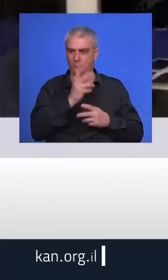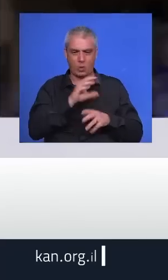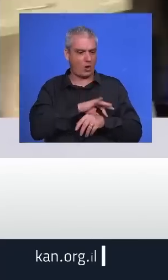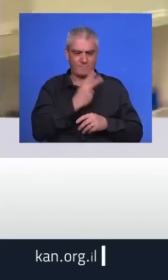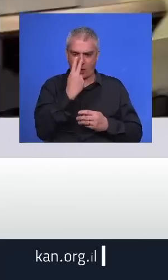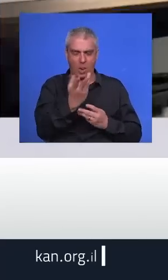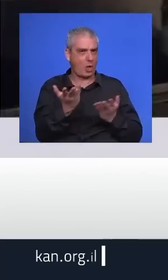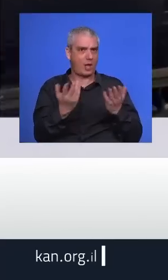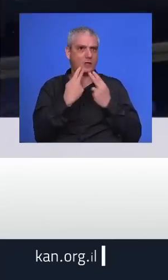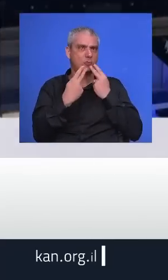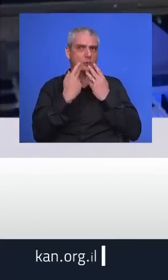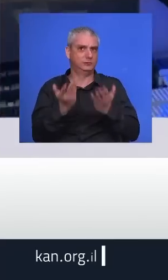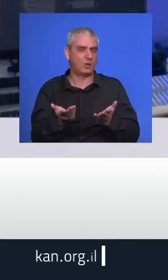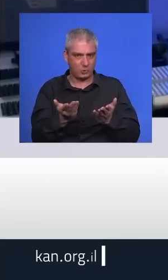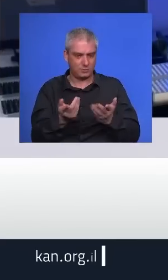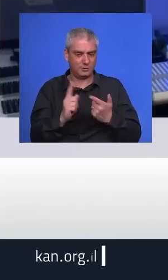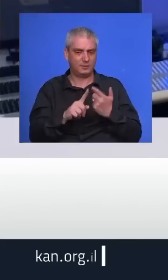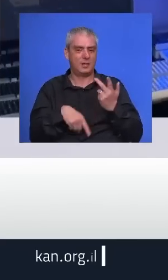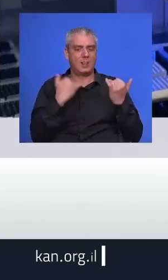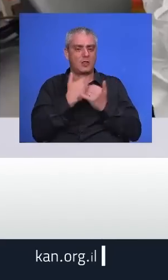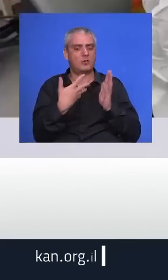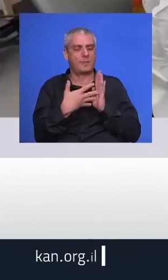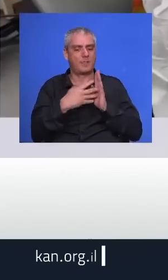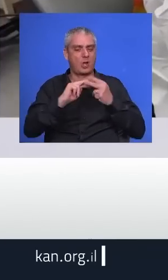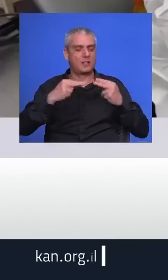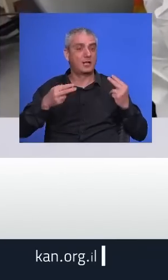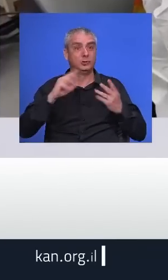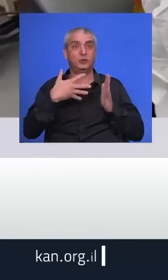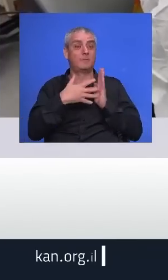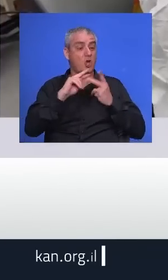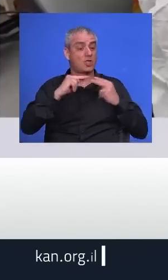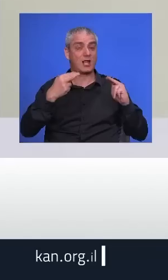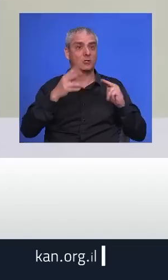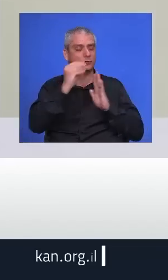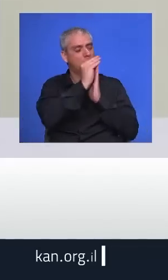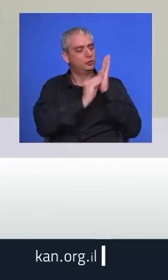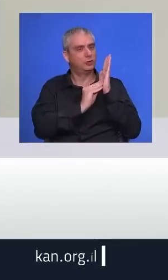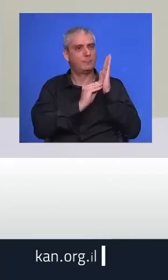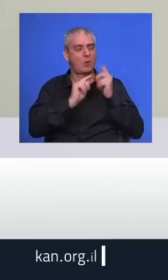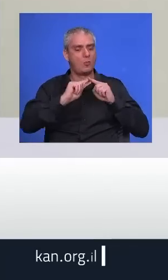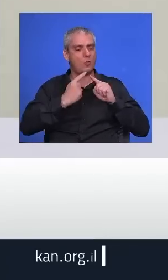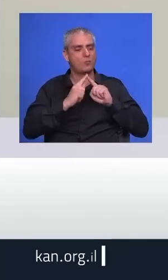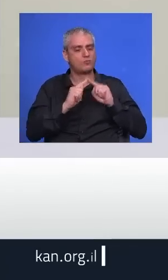לא צופה בתוצאות. טעויות בבדיקות הגנטיות, יש בדיקות גנטיות עם רשימה של מוטציות, חלק